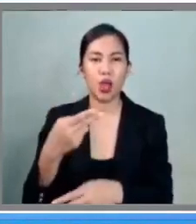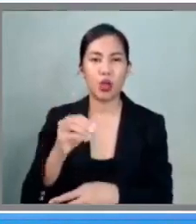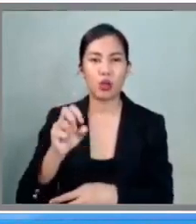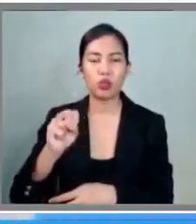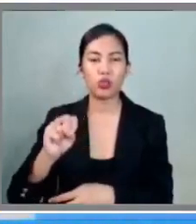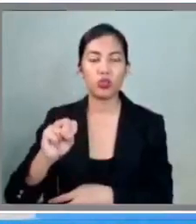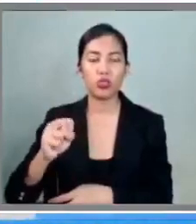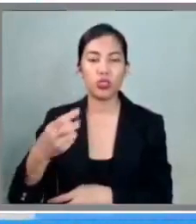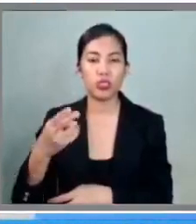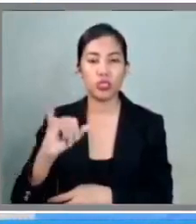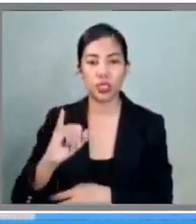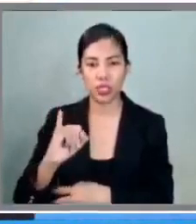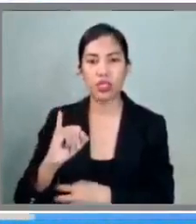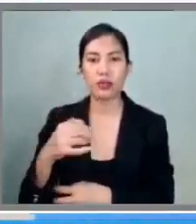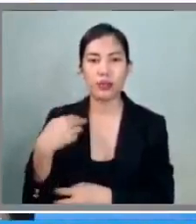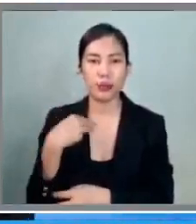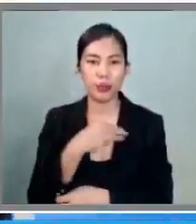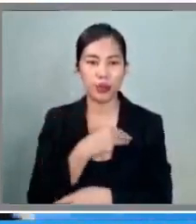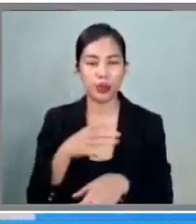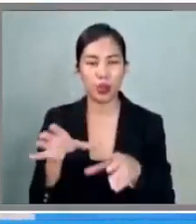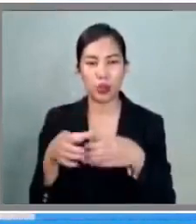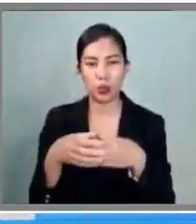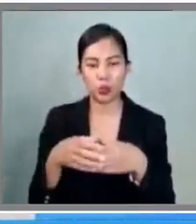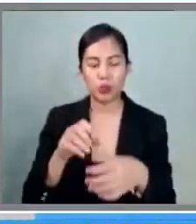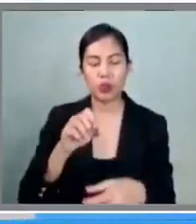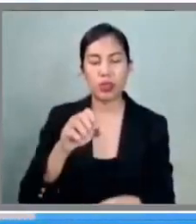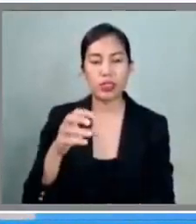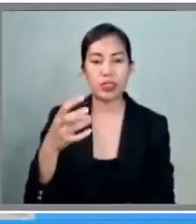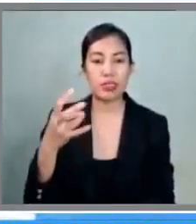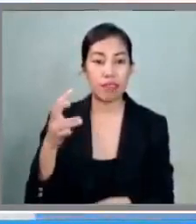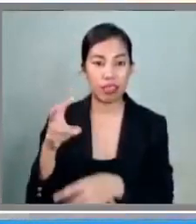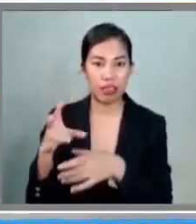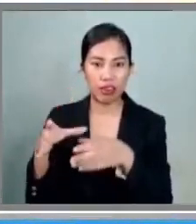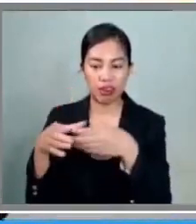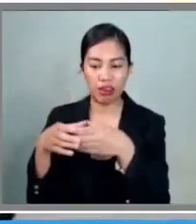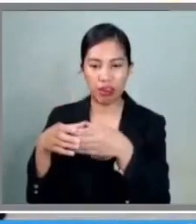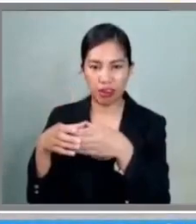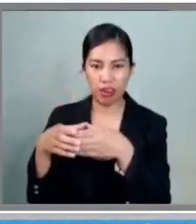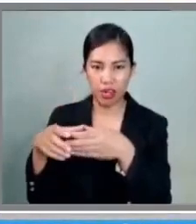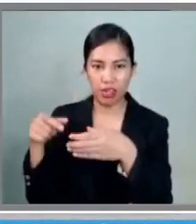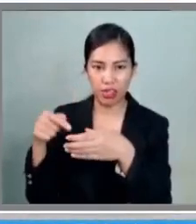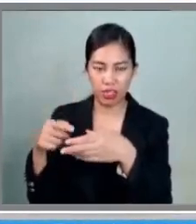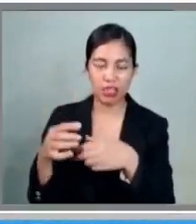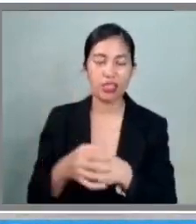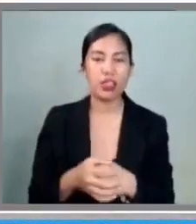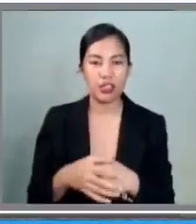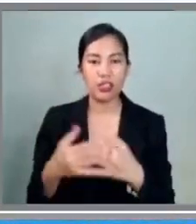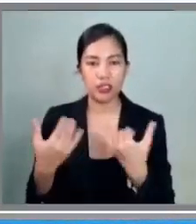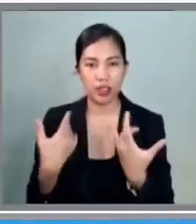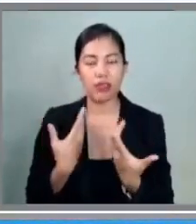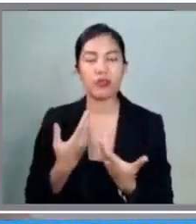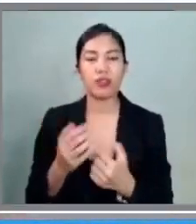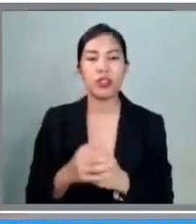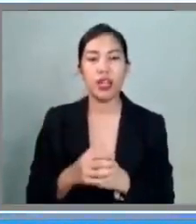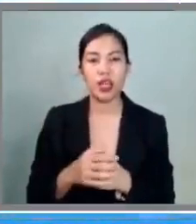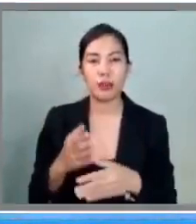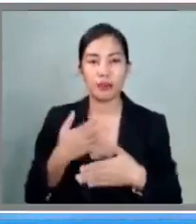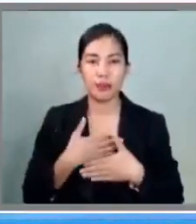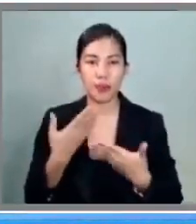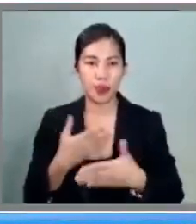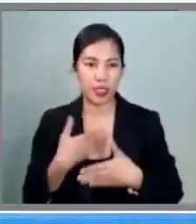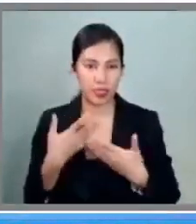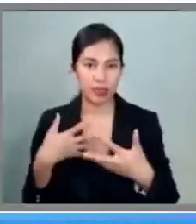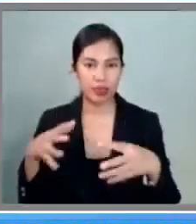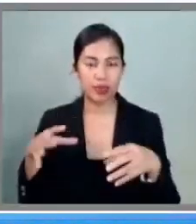Hard. Very rare ito para kay Taemin dahil mas nakakasama niya ang fellow members niya sa SHINee sa mga dance challenge. Si